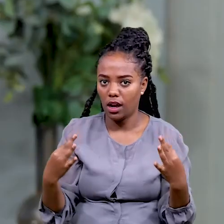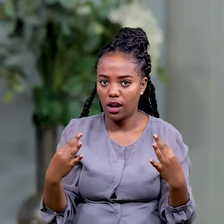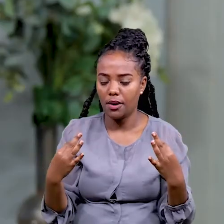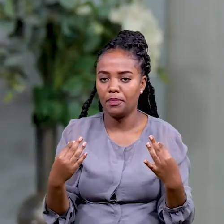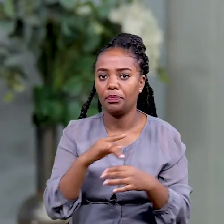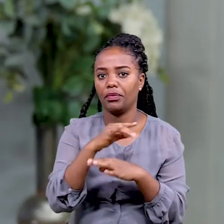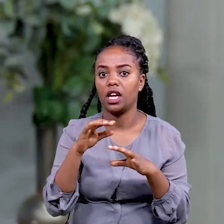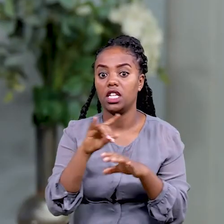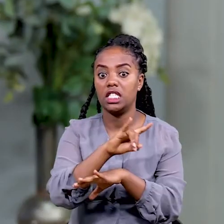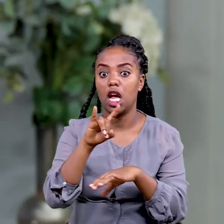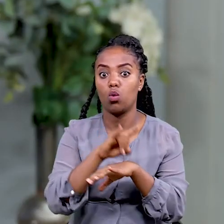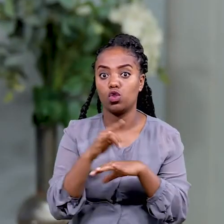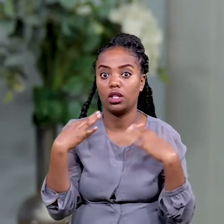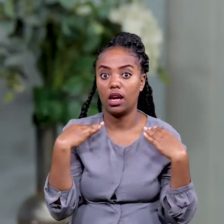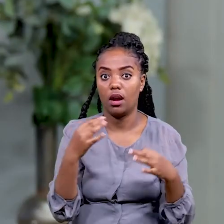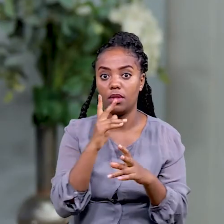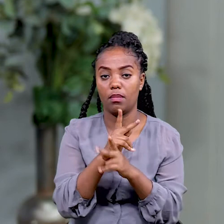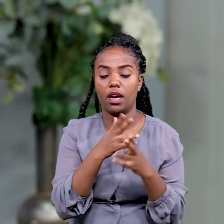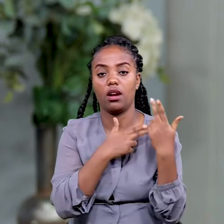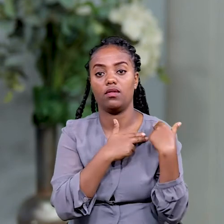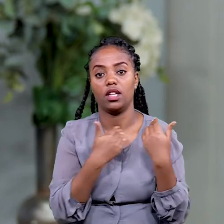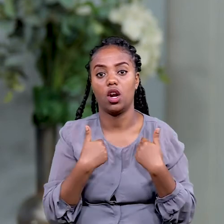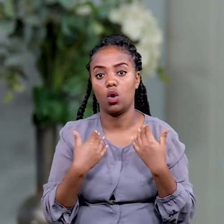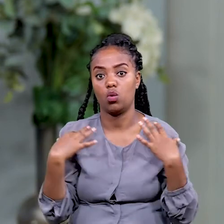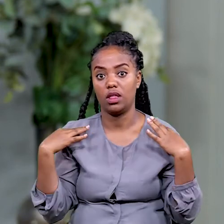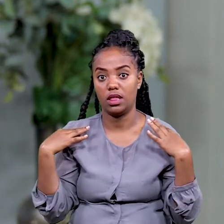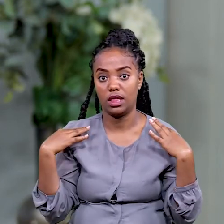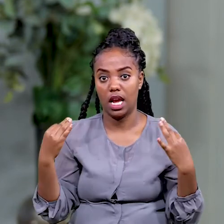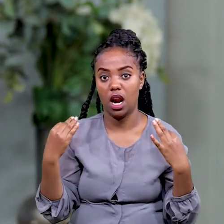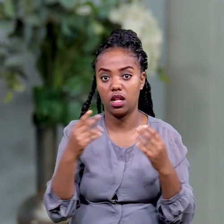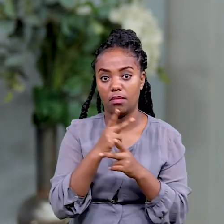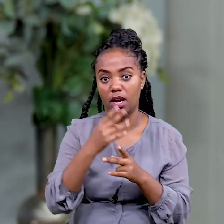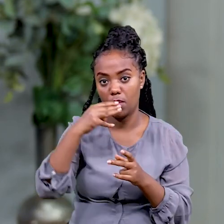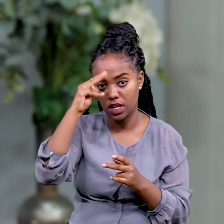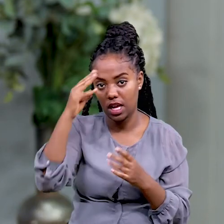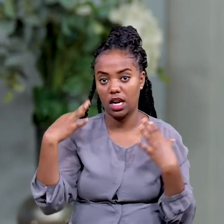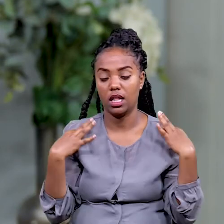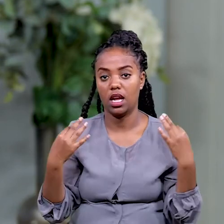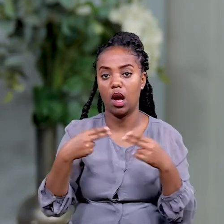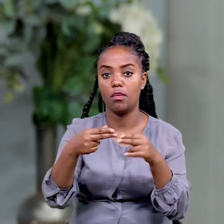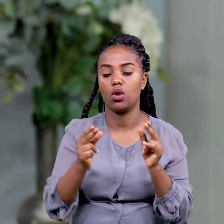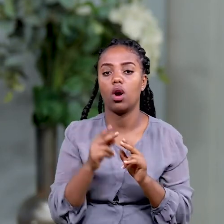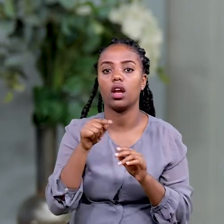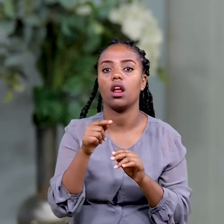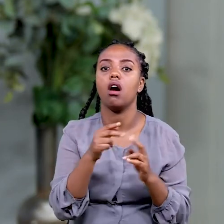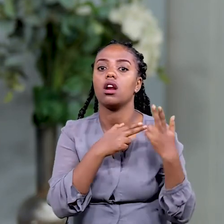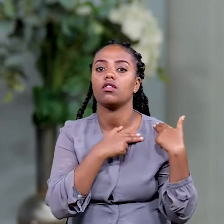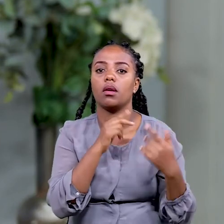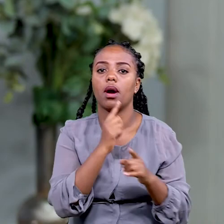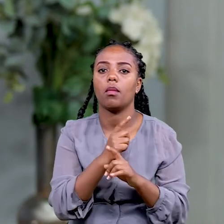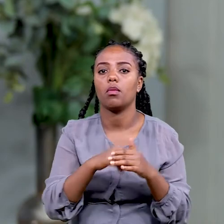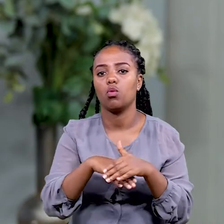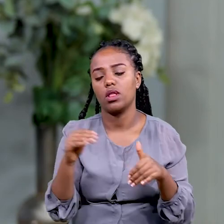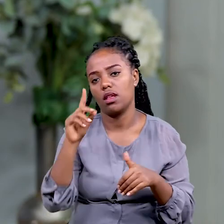ጤናም የዜጎችን ጤና የመጠበቅ ኃላፊነት ያለው ተቋም ጤና ጥበቃ ሚኒስቴር ጤና ቢሮ ይህን ኃላፊነቱን